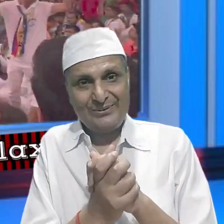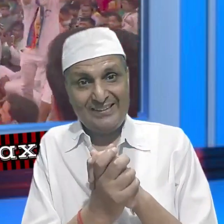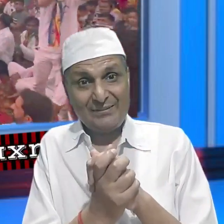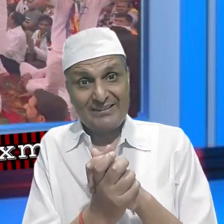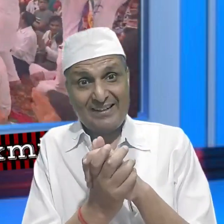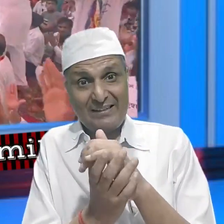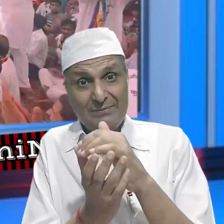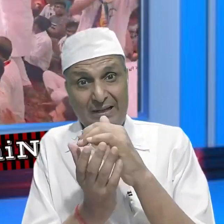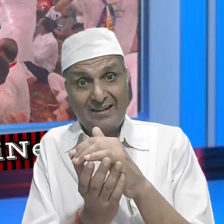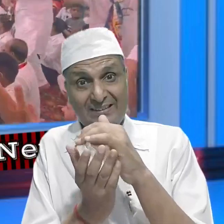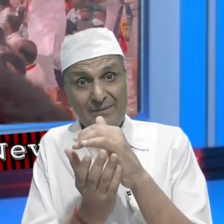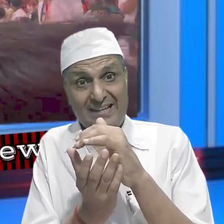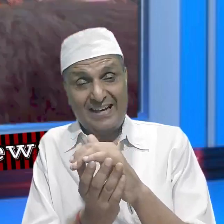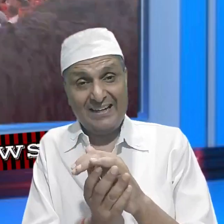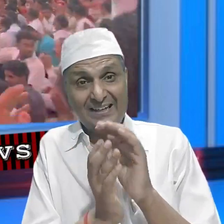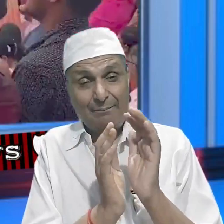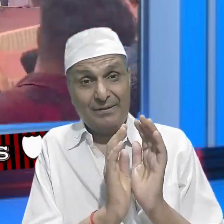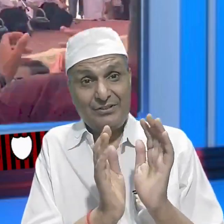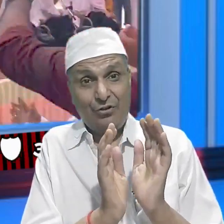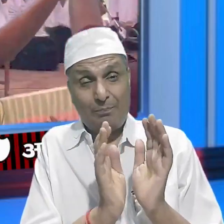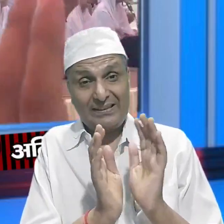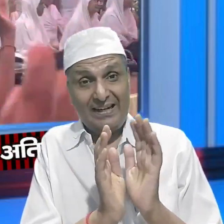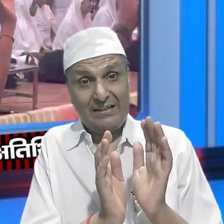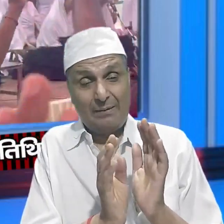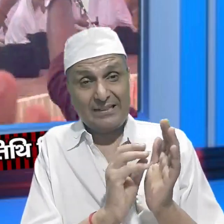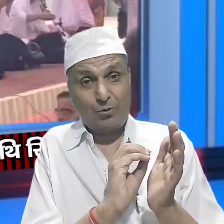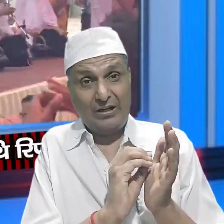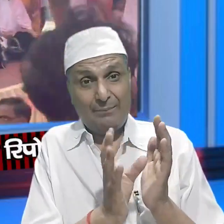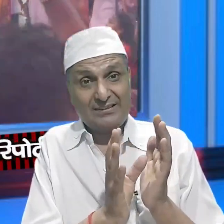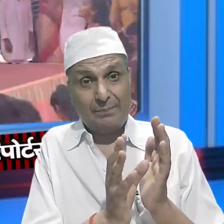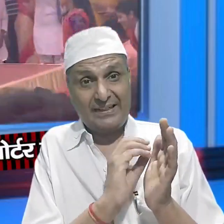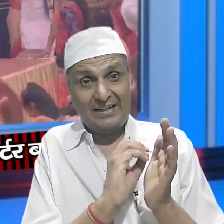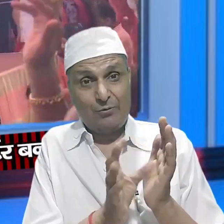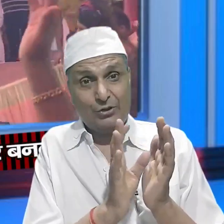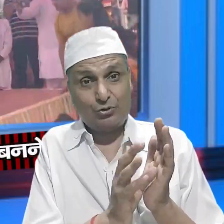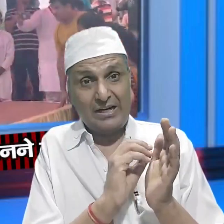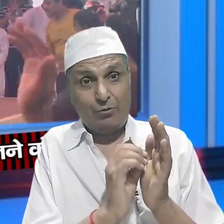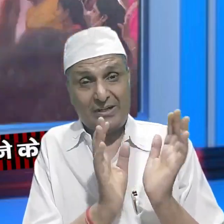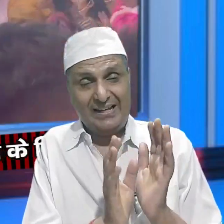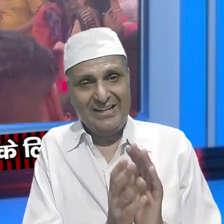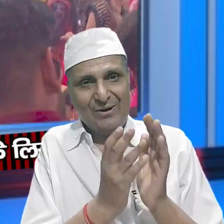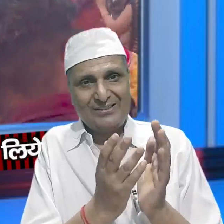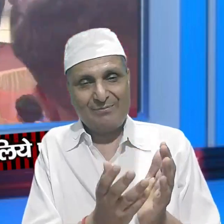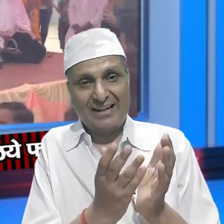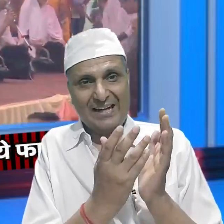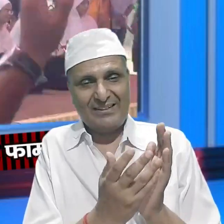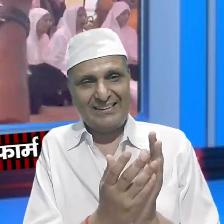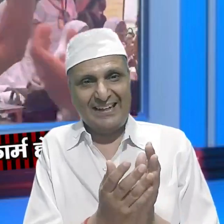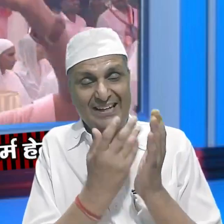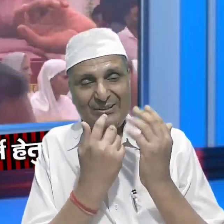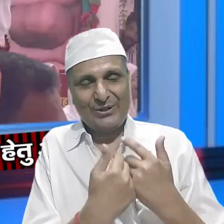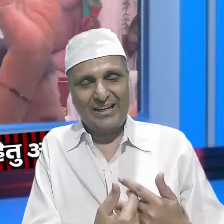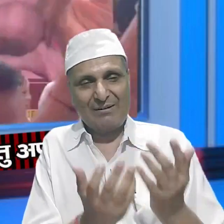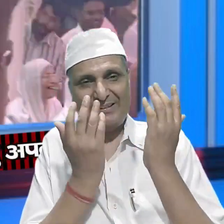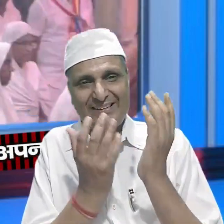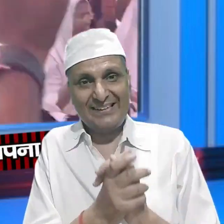ऐसा होता है चमत्कार तपस्या का कि किसी को पता नहीं चलना पड़ता, कोई आमंत्रण पत्रिका नहीं, कोई सूचना नहीं, कुछ नहीं, और जब कारवा चलता